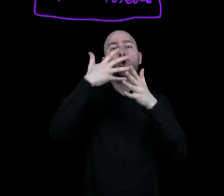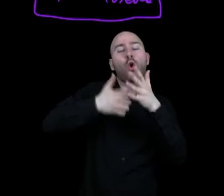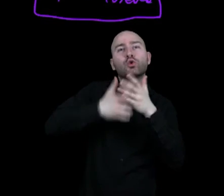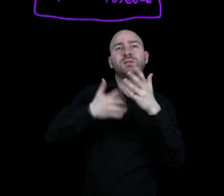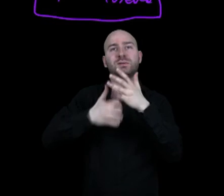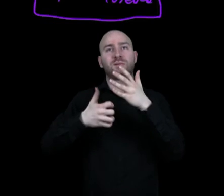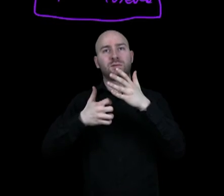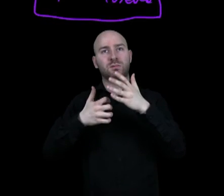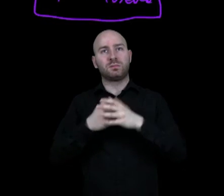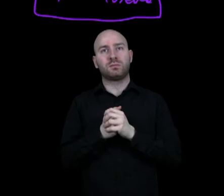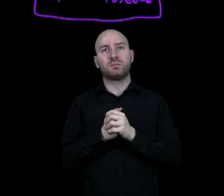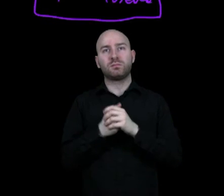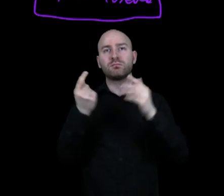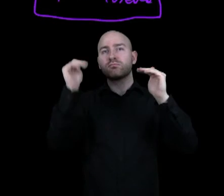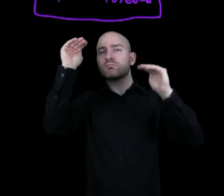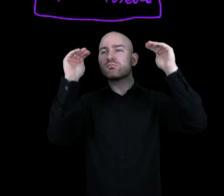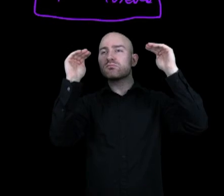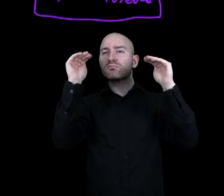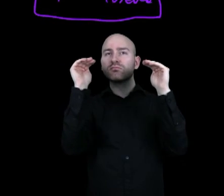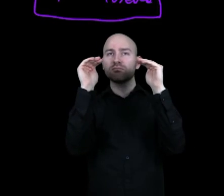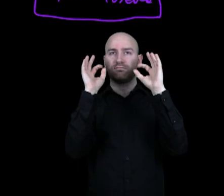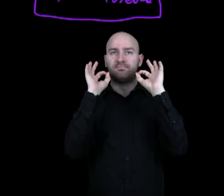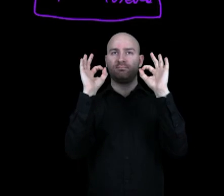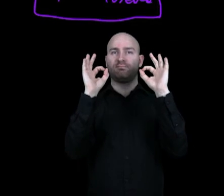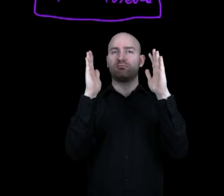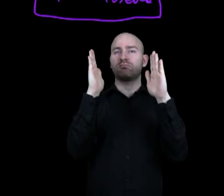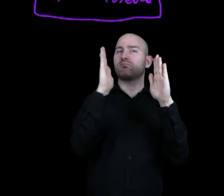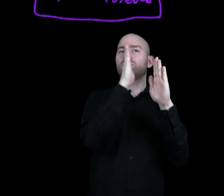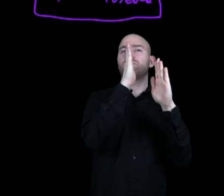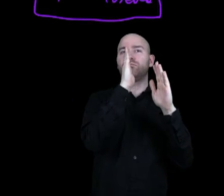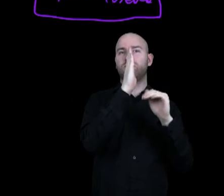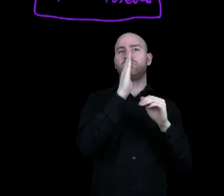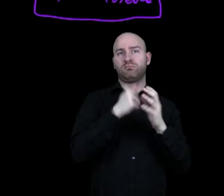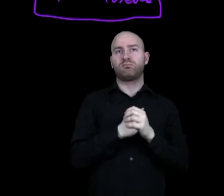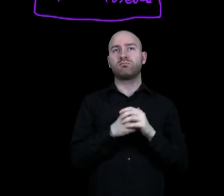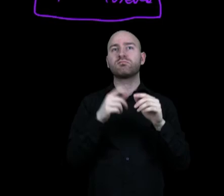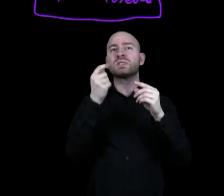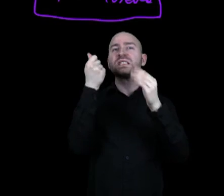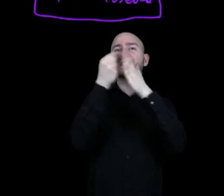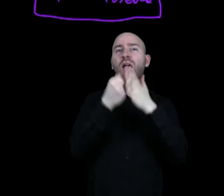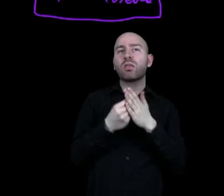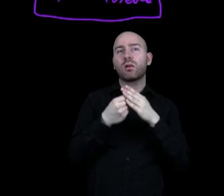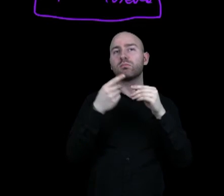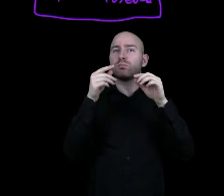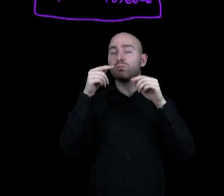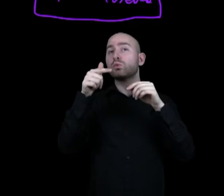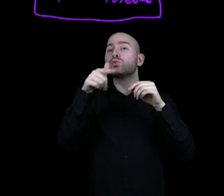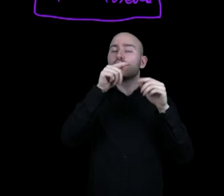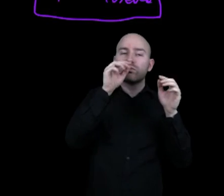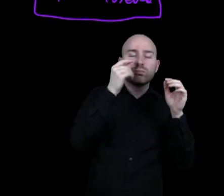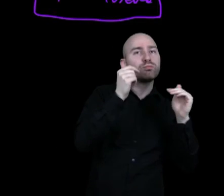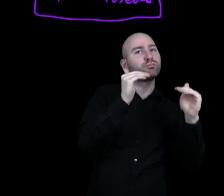to sytuacją o optymalnej korzyści dla społeczeństwa byłaby taka cena równowagi, czyli jakieś 3,5 grosza